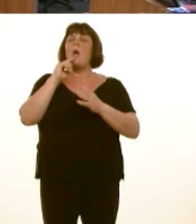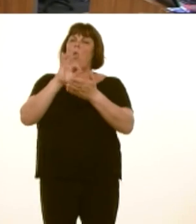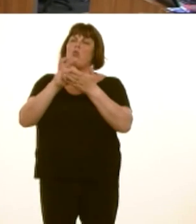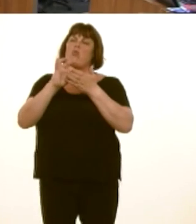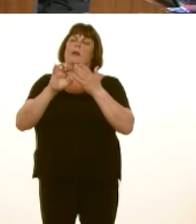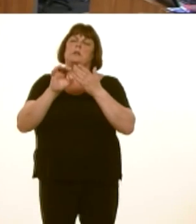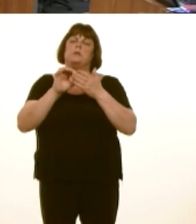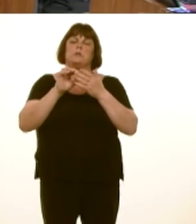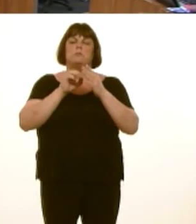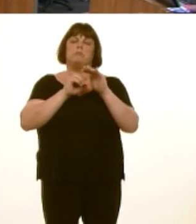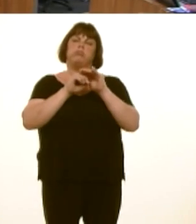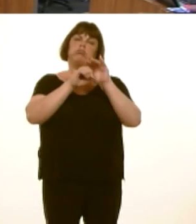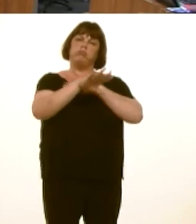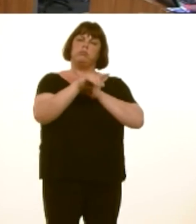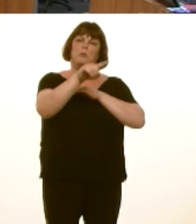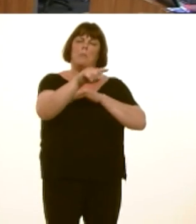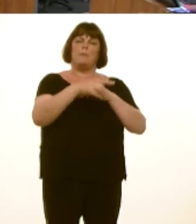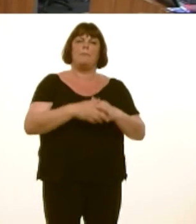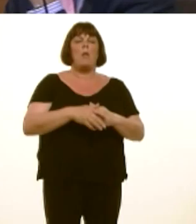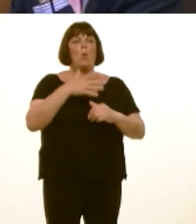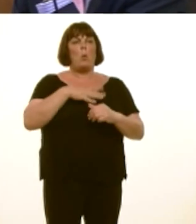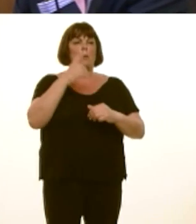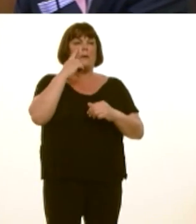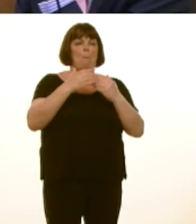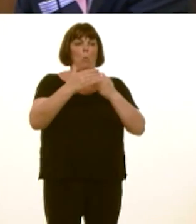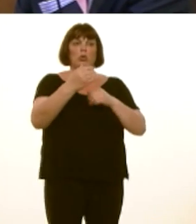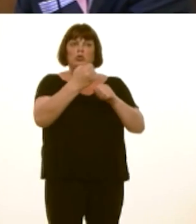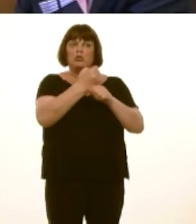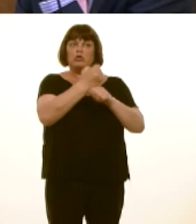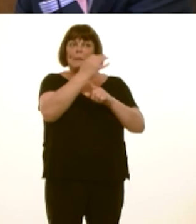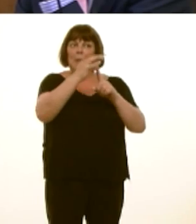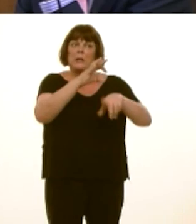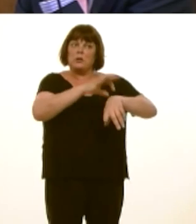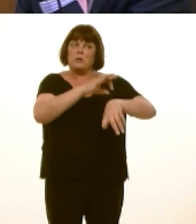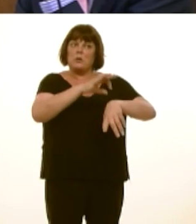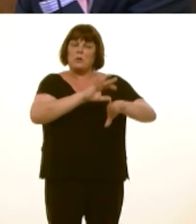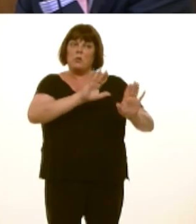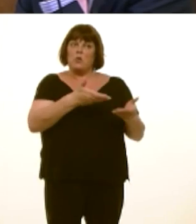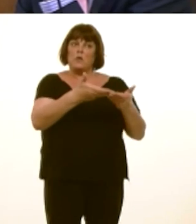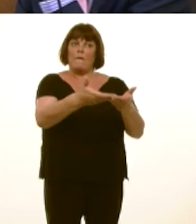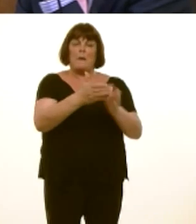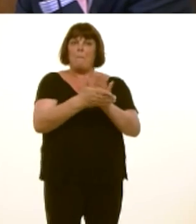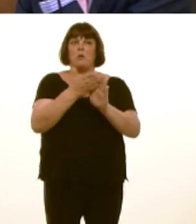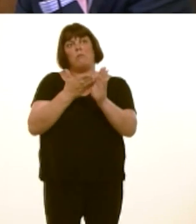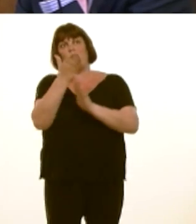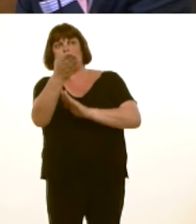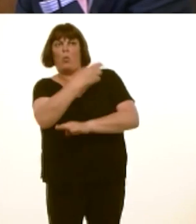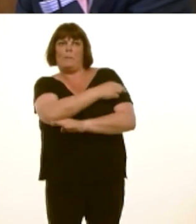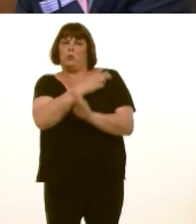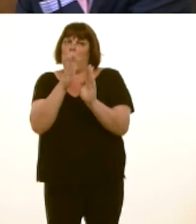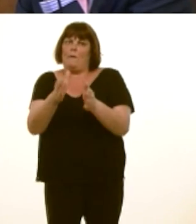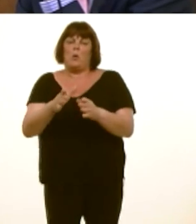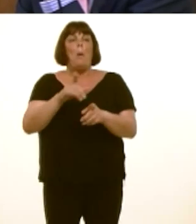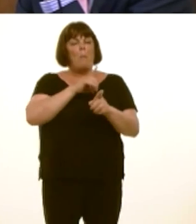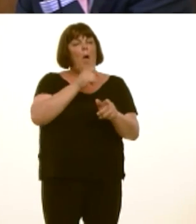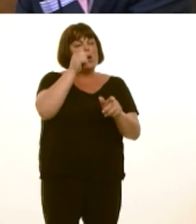see GP services, surgeries providing services like that that don't have to be provided in hospitals, that much is true. The finance has to be arranged